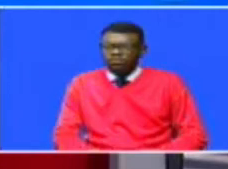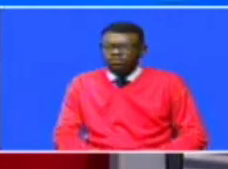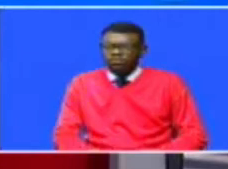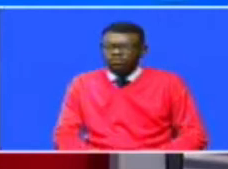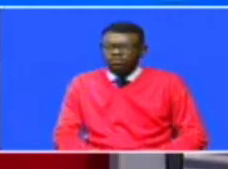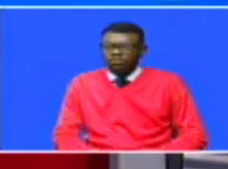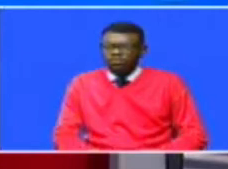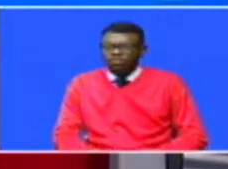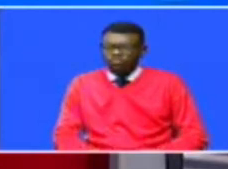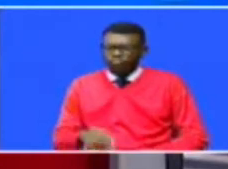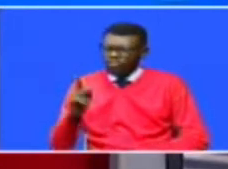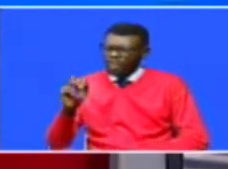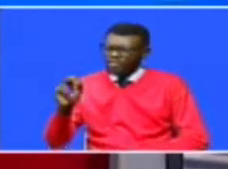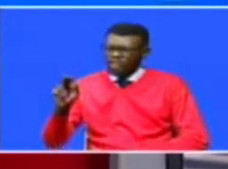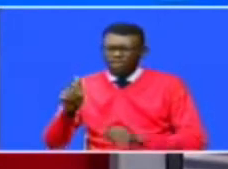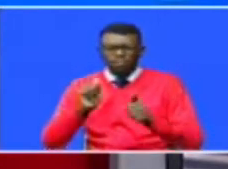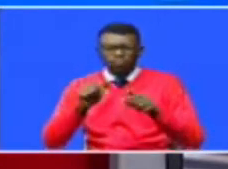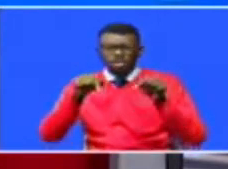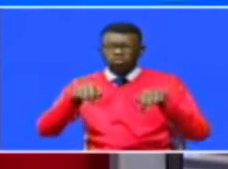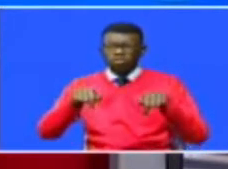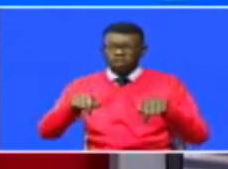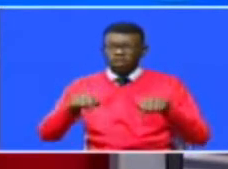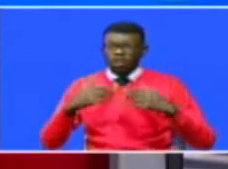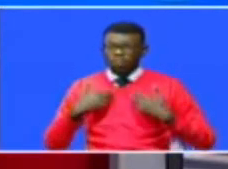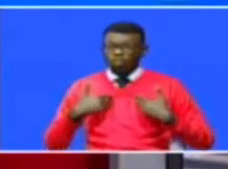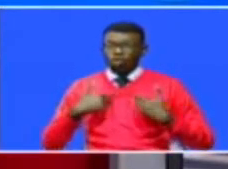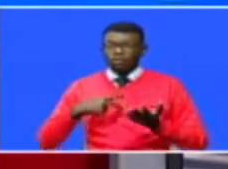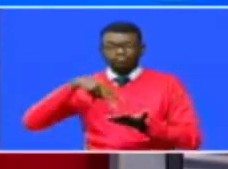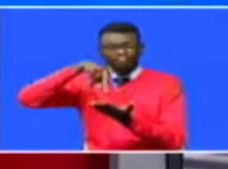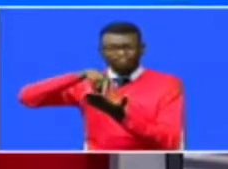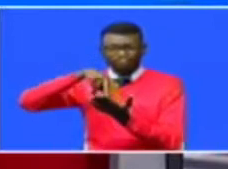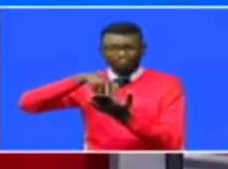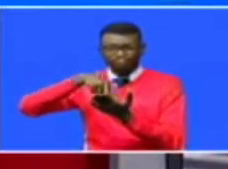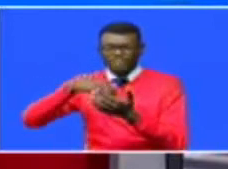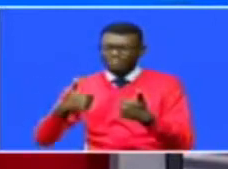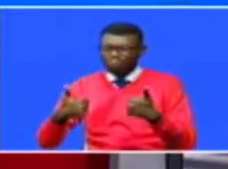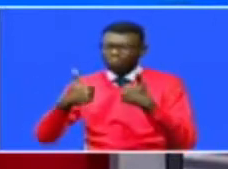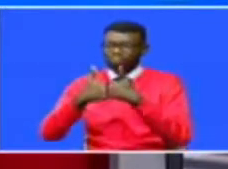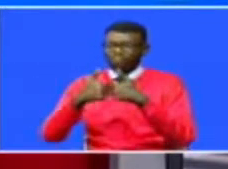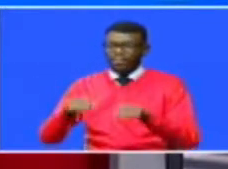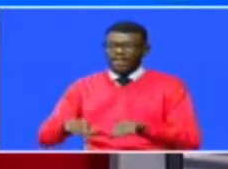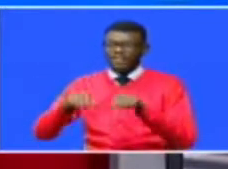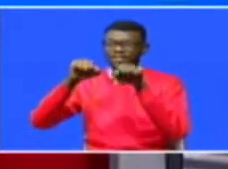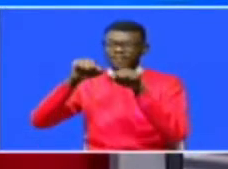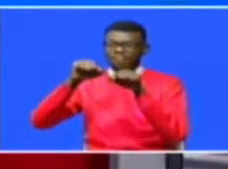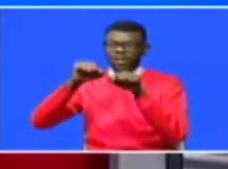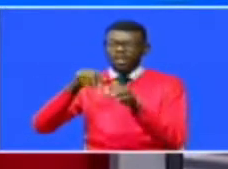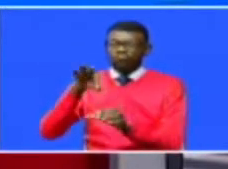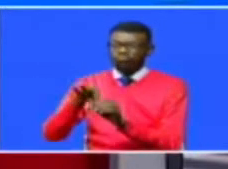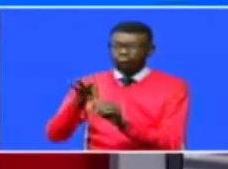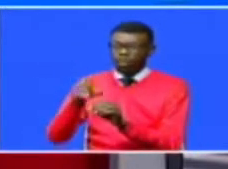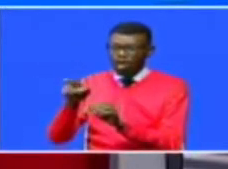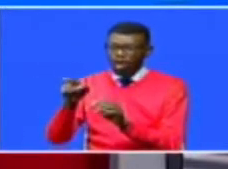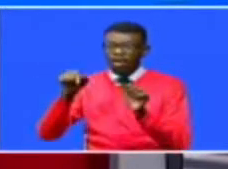Taarifa za KTN Leo Michezo. Wagombeaji wa kiti cha wenyekiti katika shirikisho la kandanda humu nchini